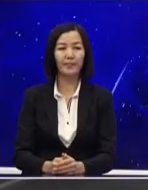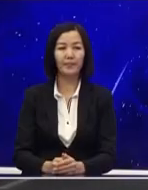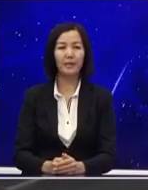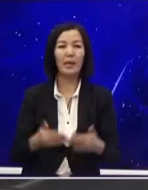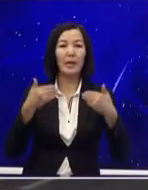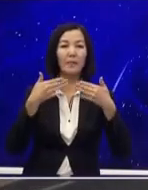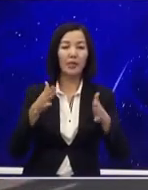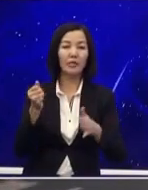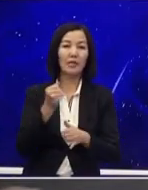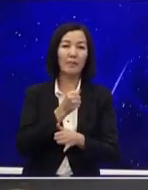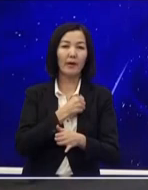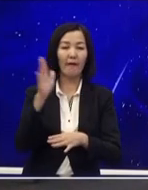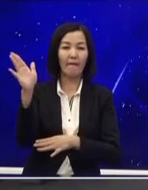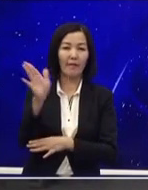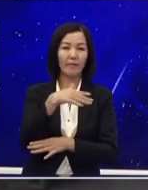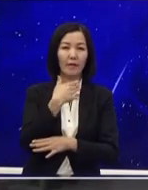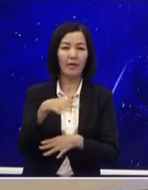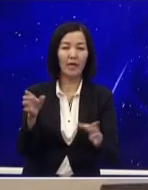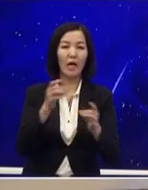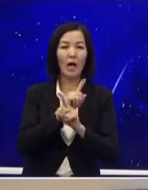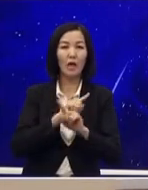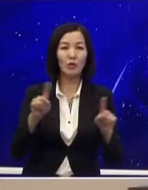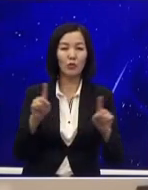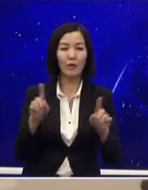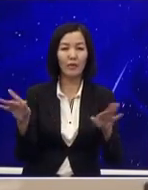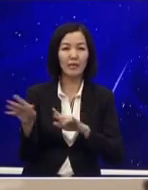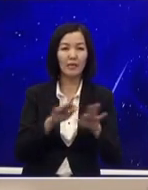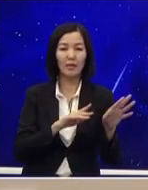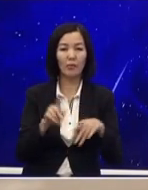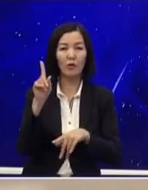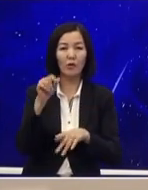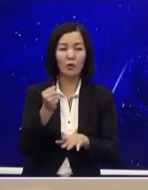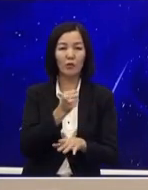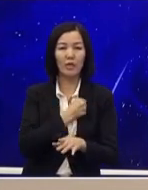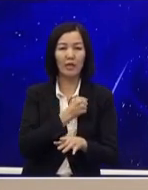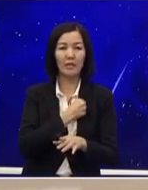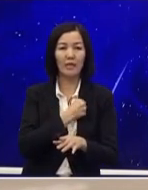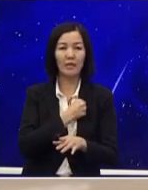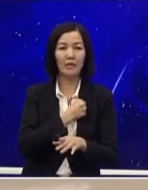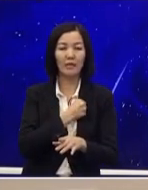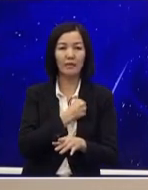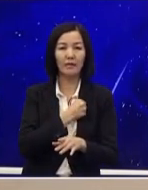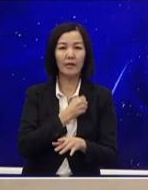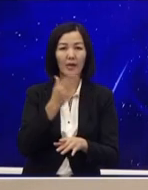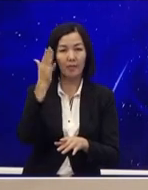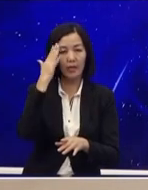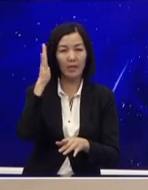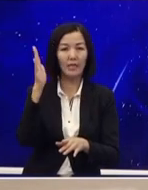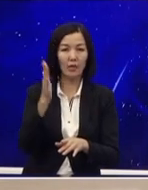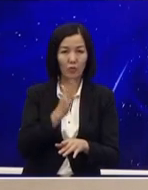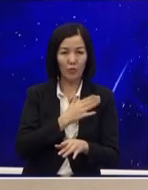Прощание с боевым знаменем – особая церемония для каждого военнослужащего. Около 100 солдат по очереди преклонили головы перед боевым